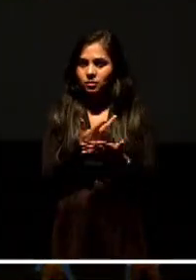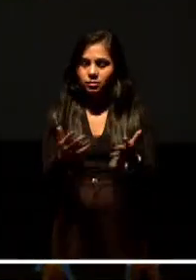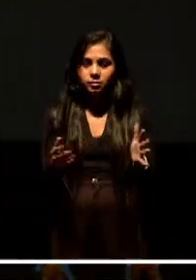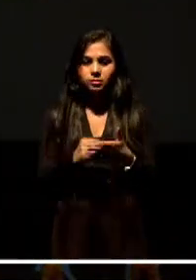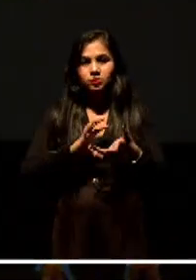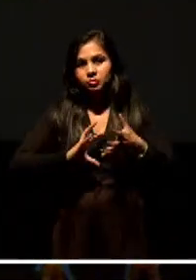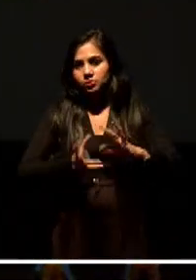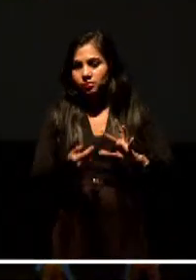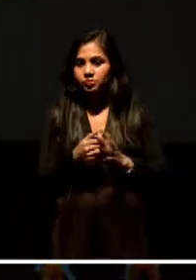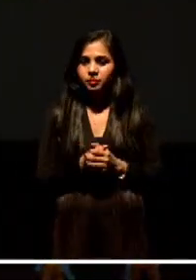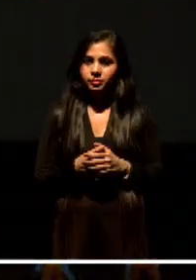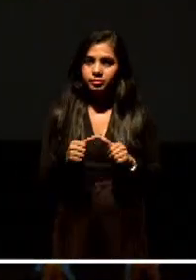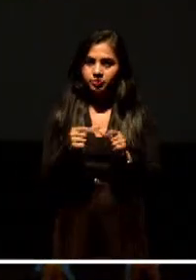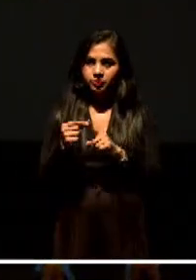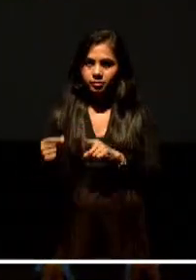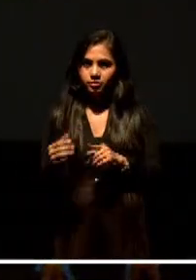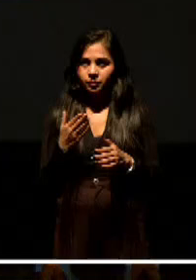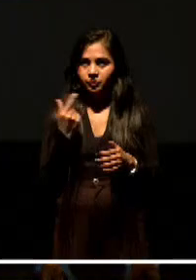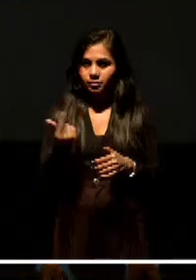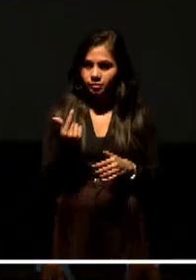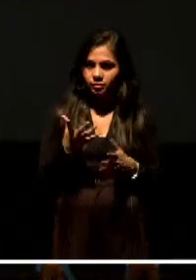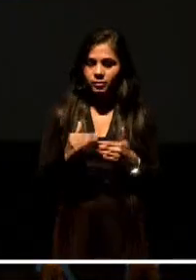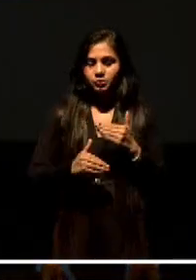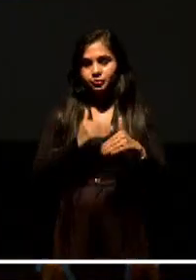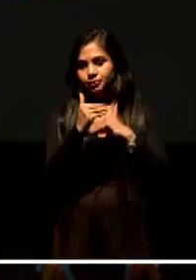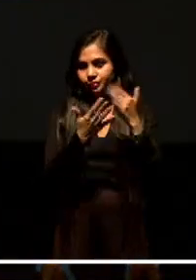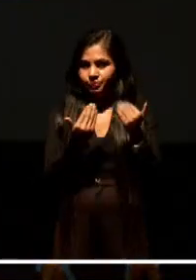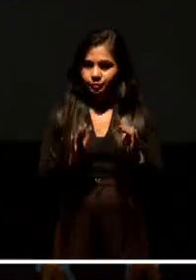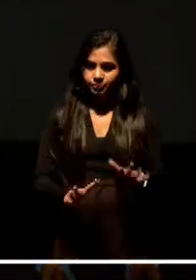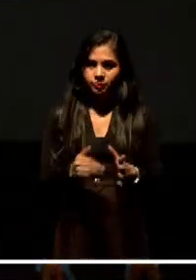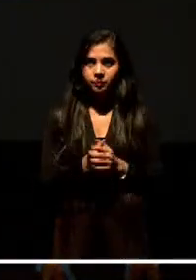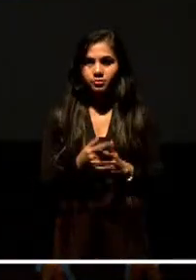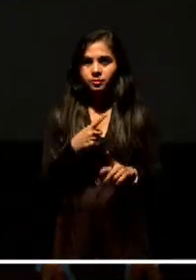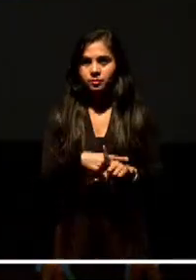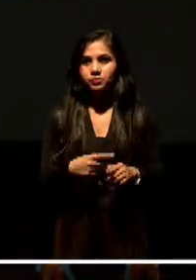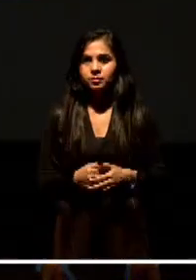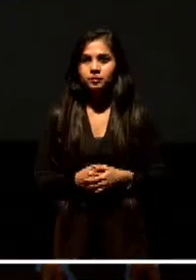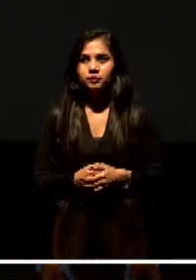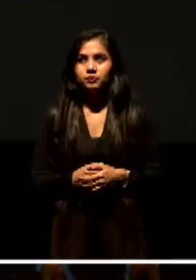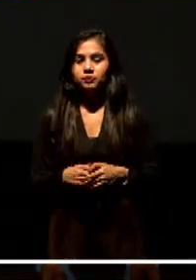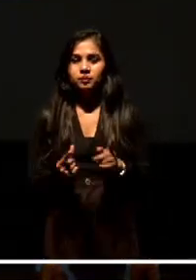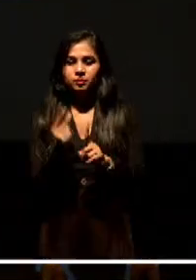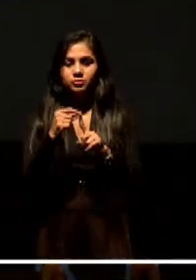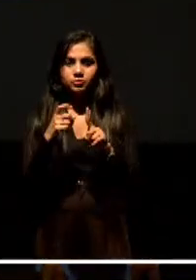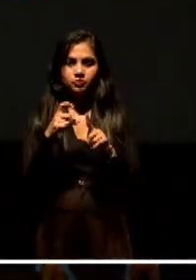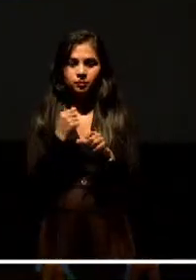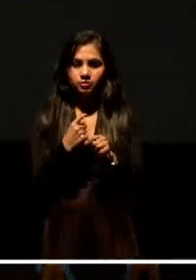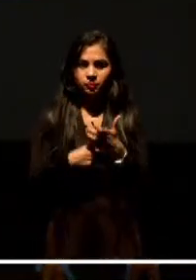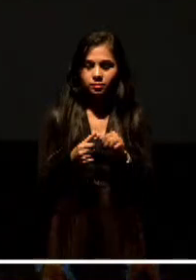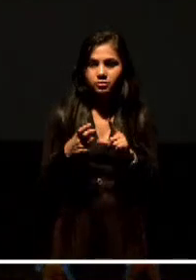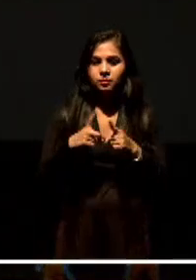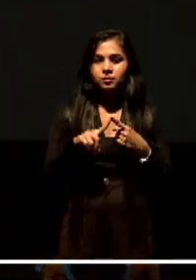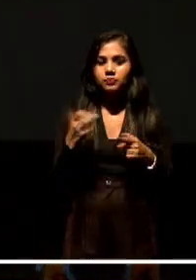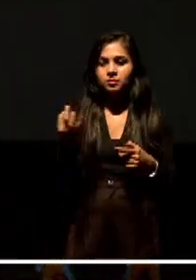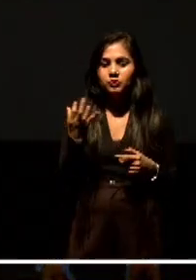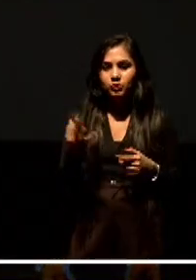ऑटोमेटिकली जो ऐप यूज करने हैं उसके लिए वो इंप्रूव हो जाएगा। और इसको आप हमेशा अपग्रेड कर सकते हैं, नए नए फंक्शन ऐड कर